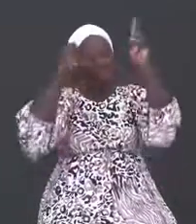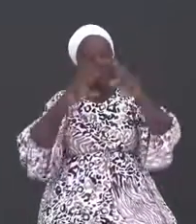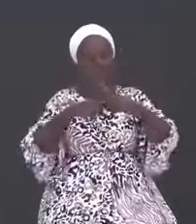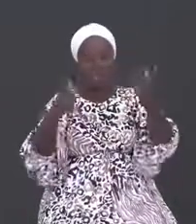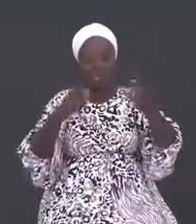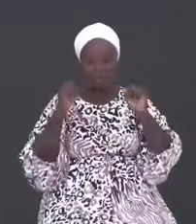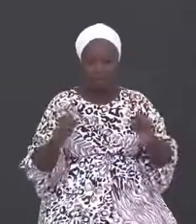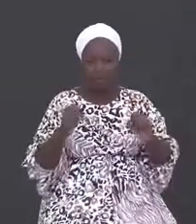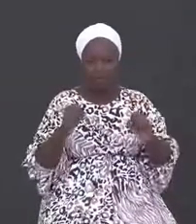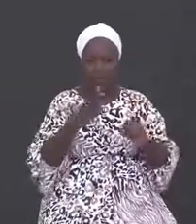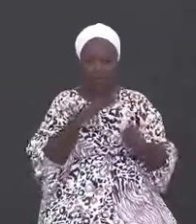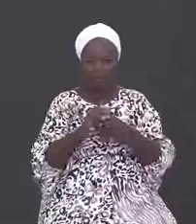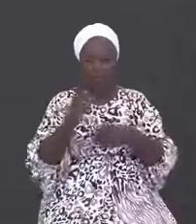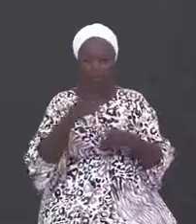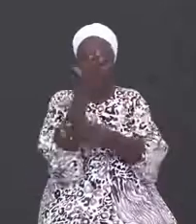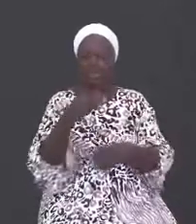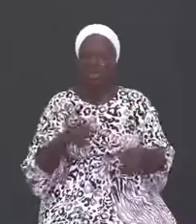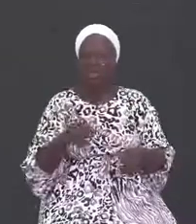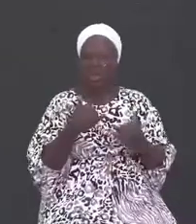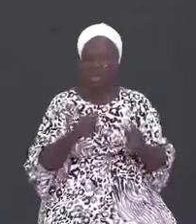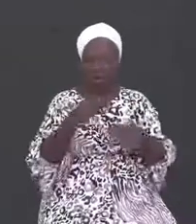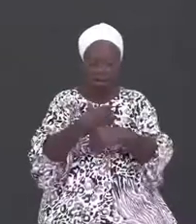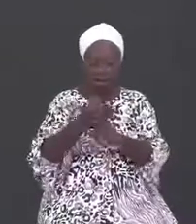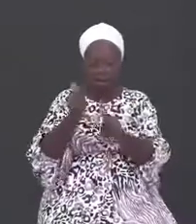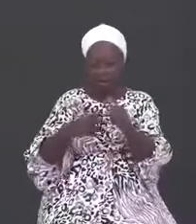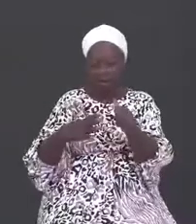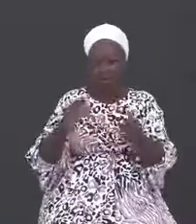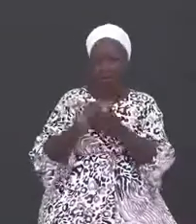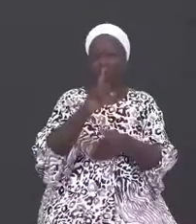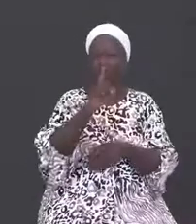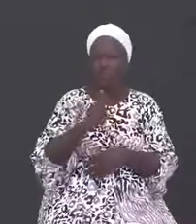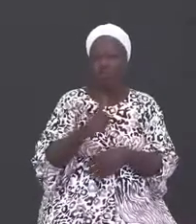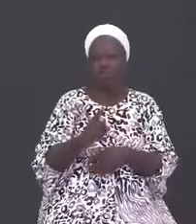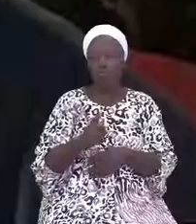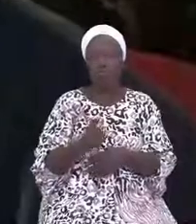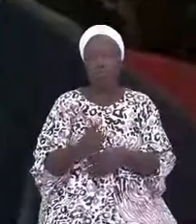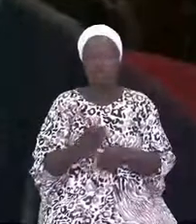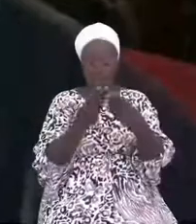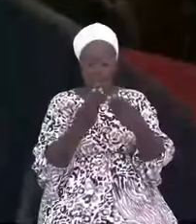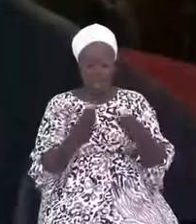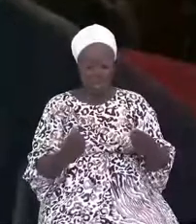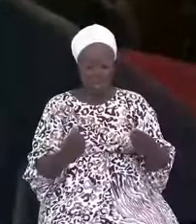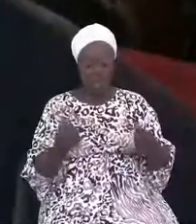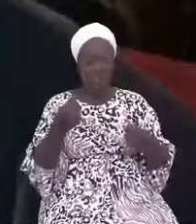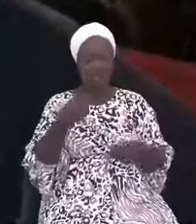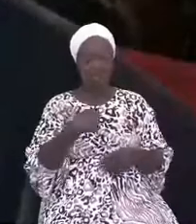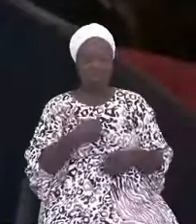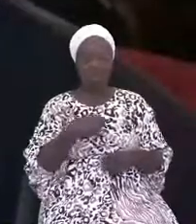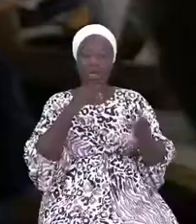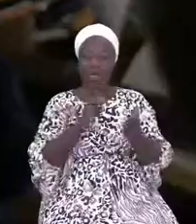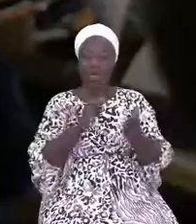étendu à créer toute chose se fait me donne la paix se fait